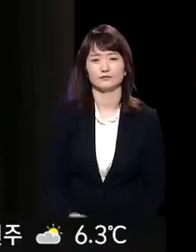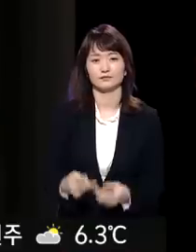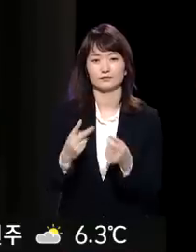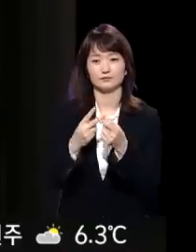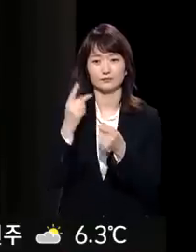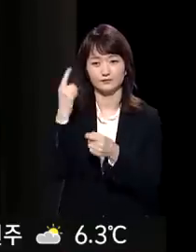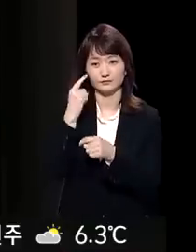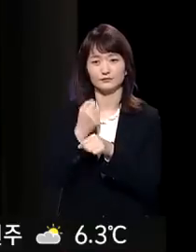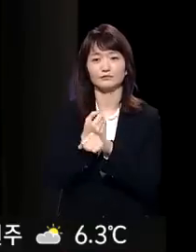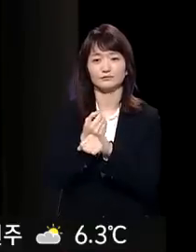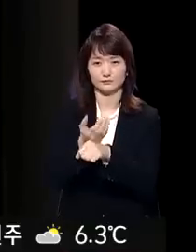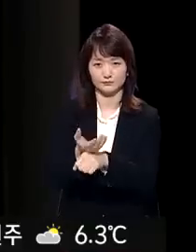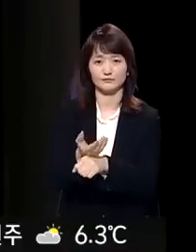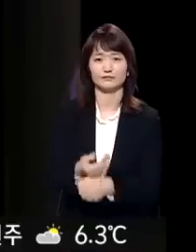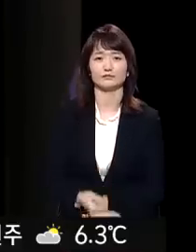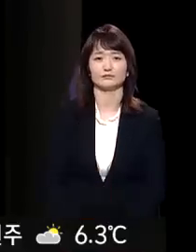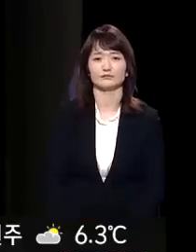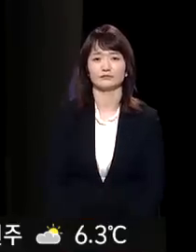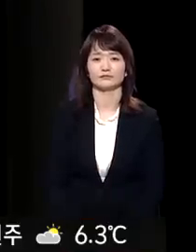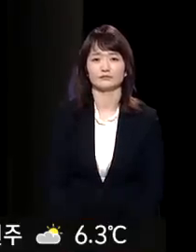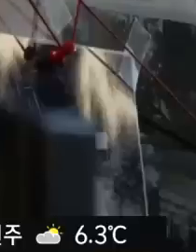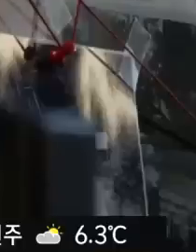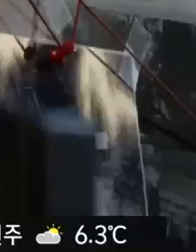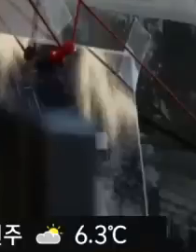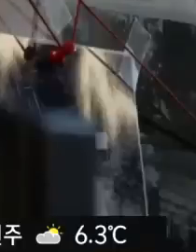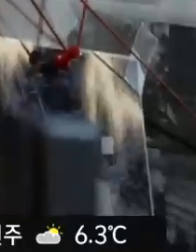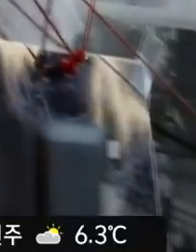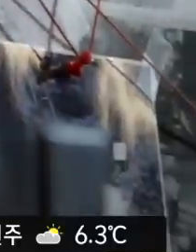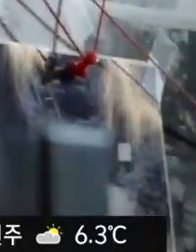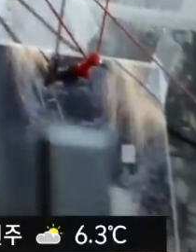두 번째 사건 이어갑니다.